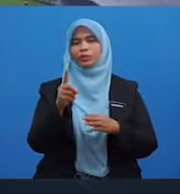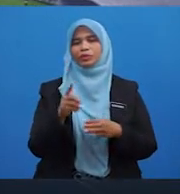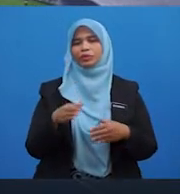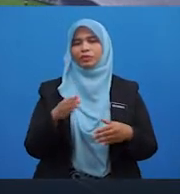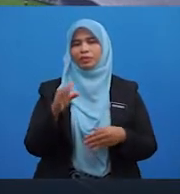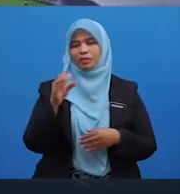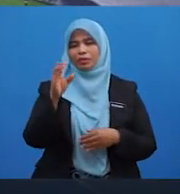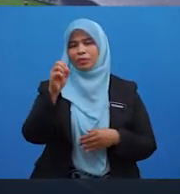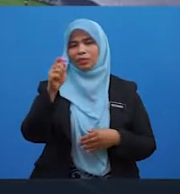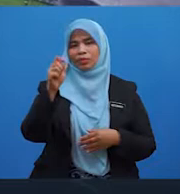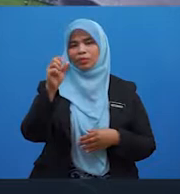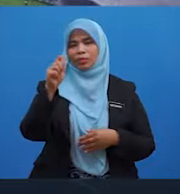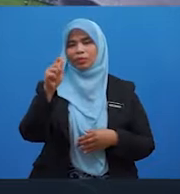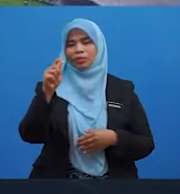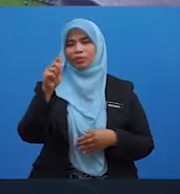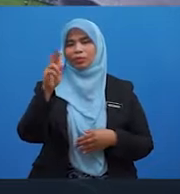dalam keadaan tegang,